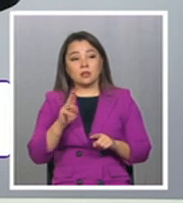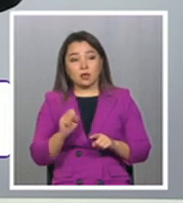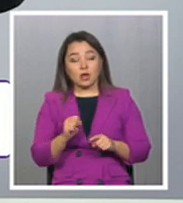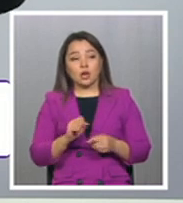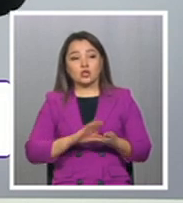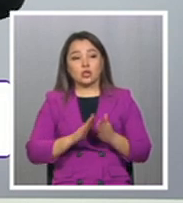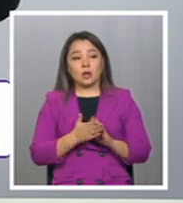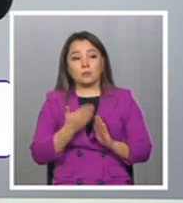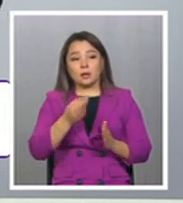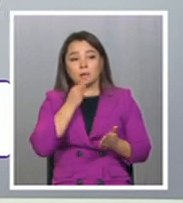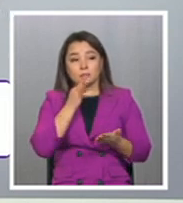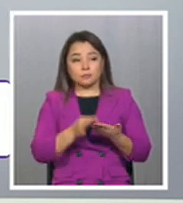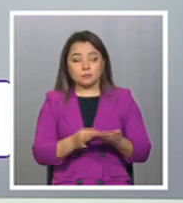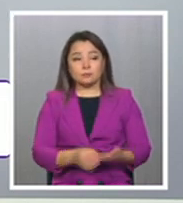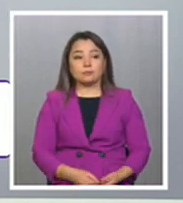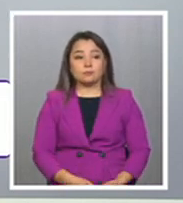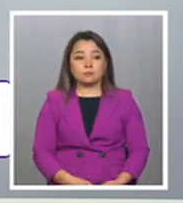шама.